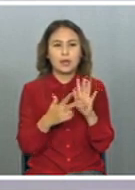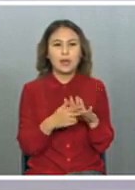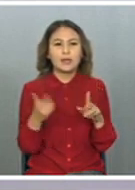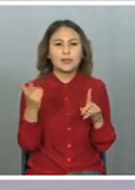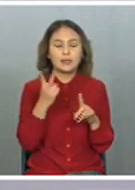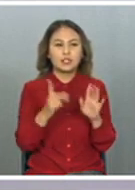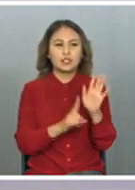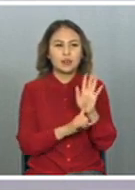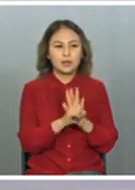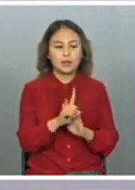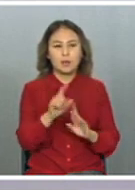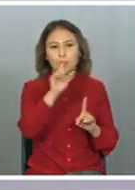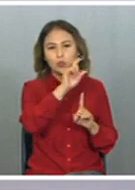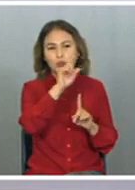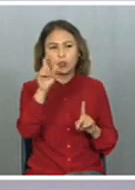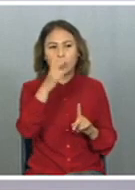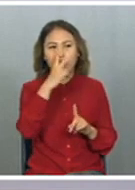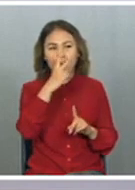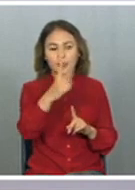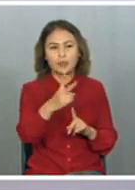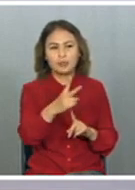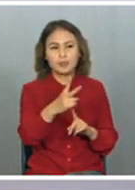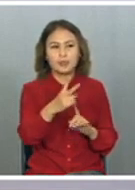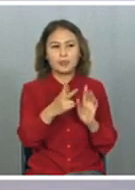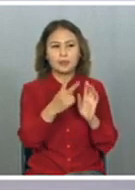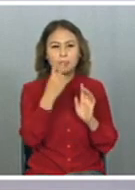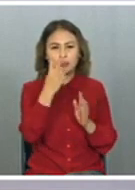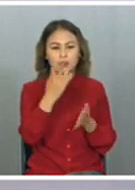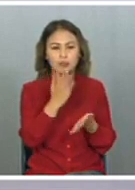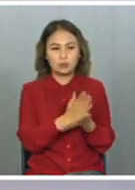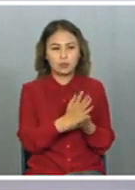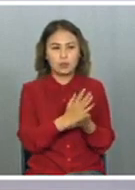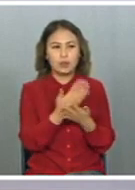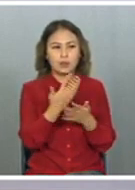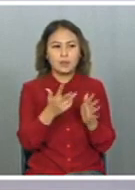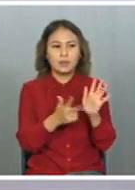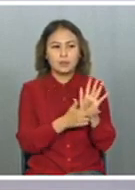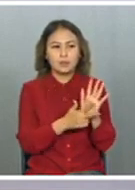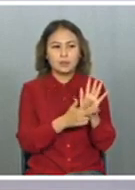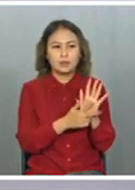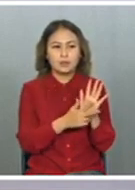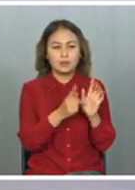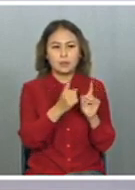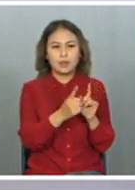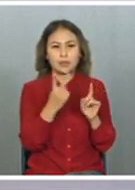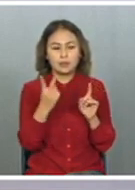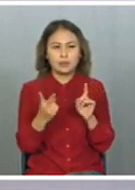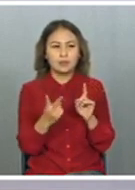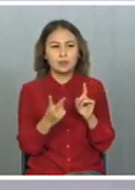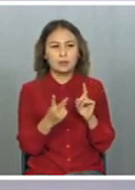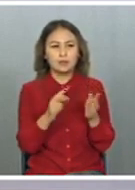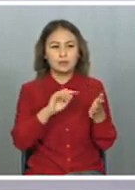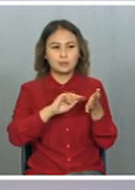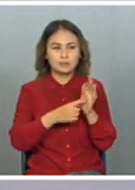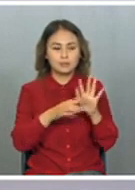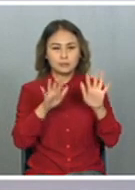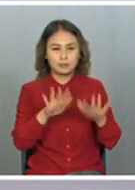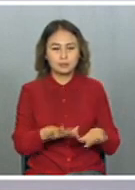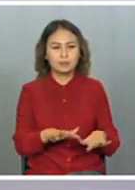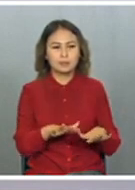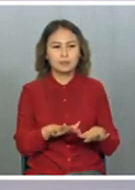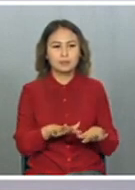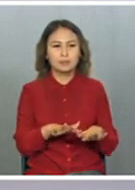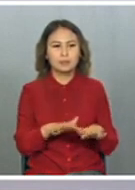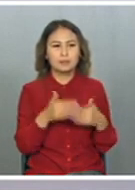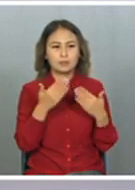қадам, бөлшектің алымына қараймыз. Алымында бізде 2 тұр. Демек, 1, 2. Нүктені осы жерге қойып,